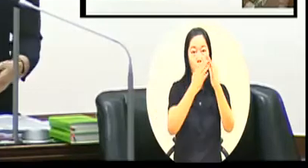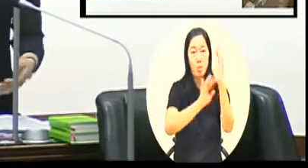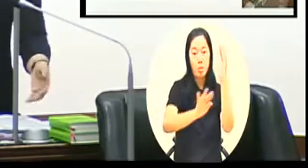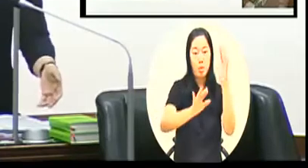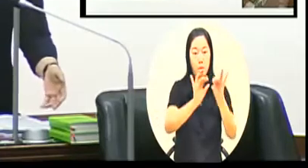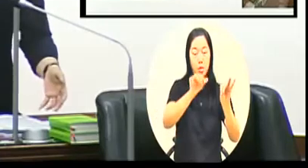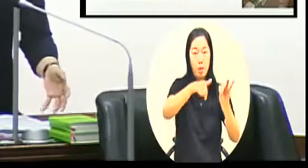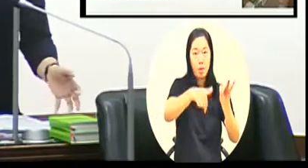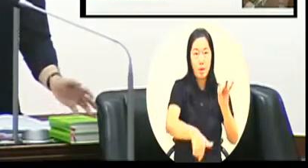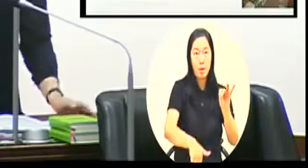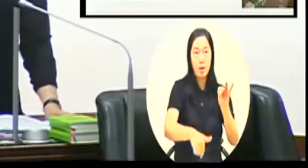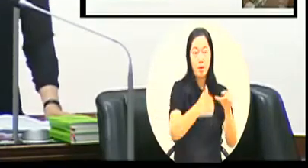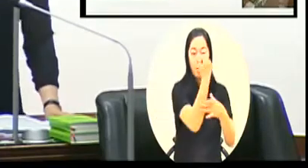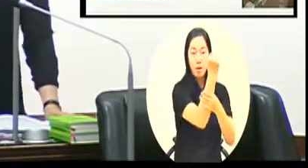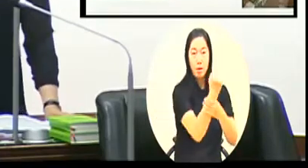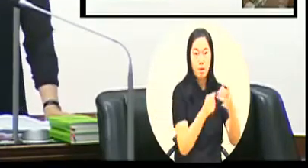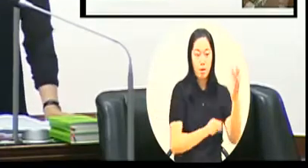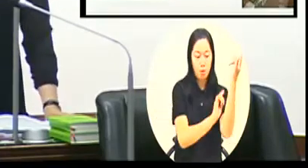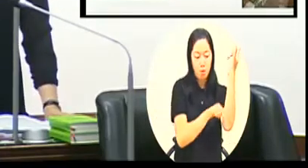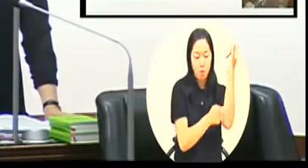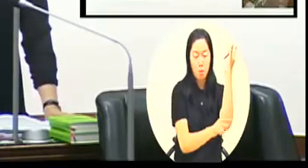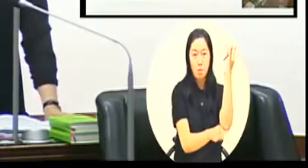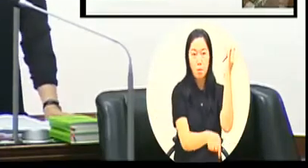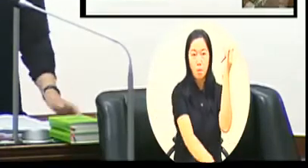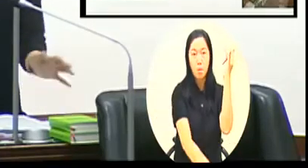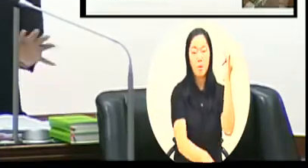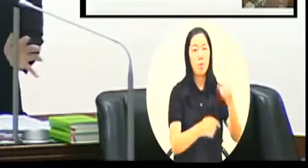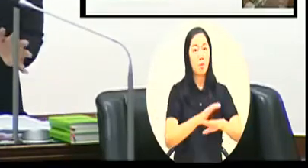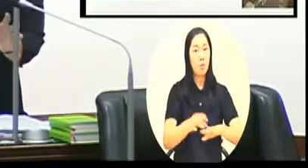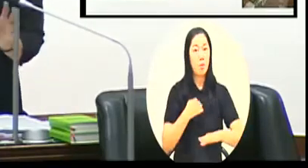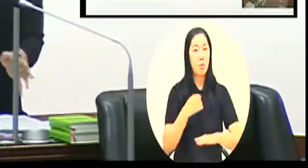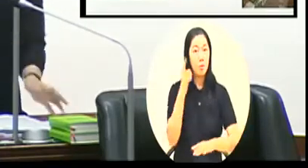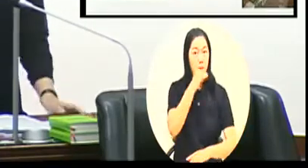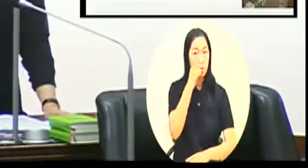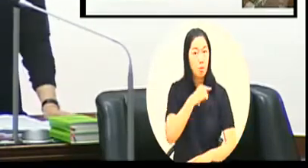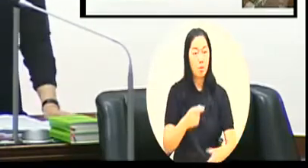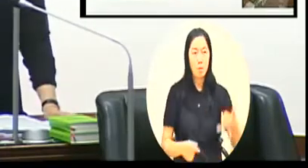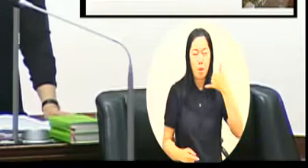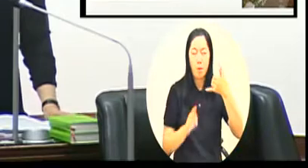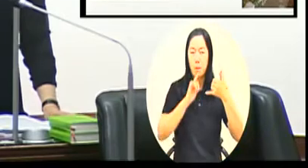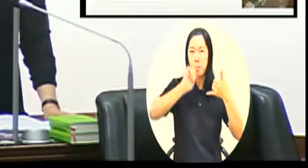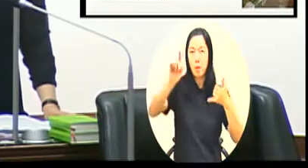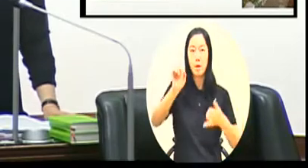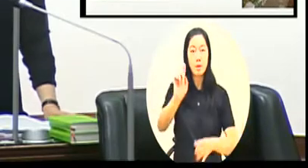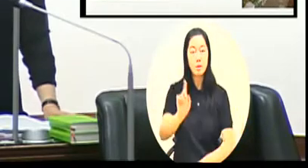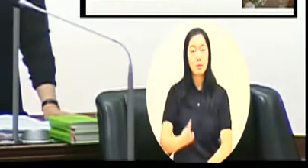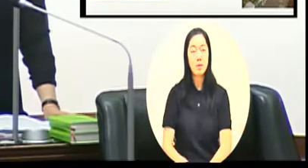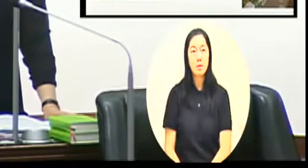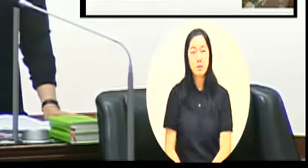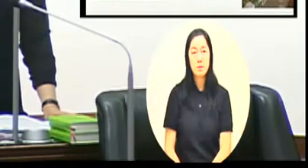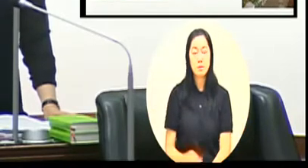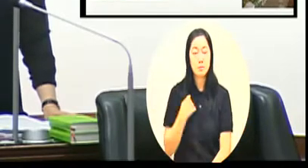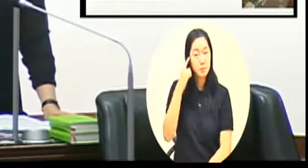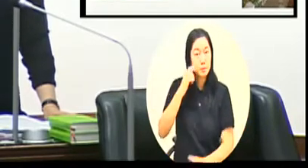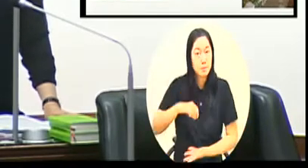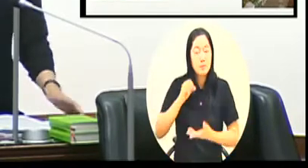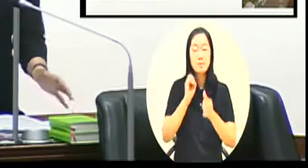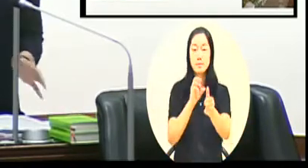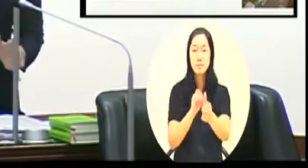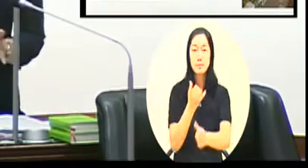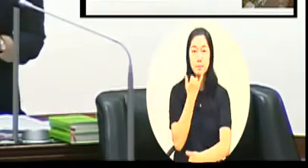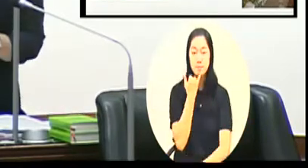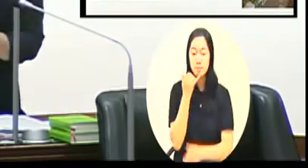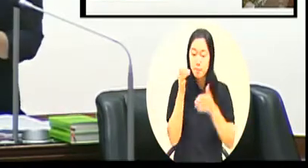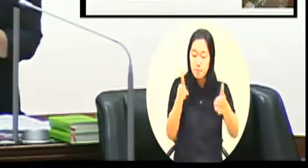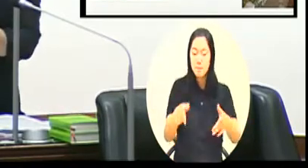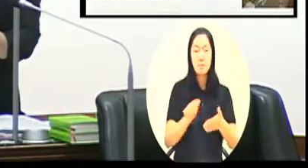化粪池，哇，这个是很严重的，所以我们常常也接受这样的一个陈情，那也建议局长能够针对